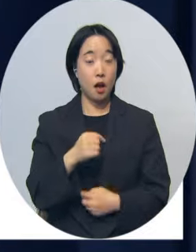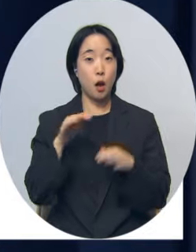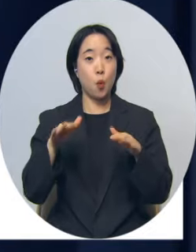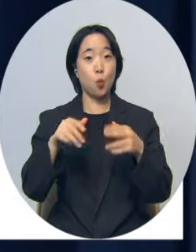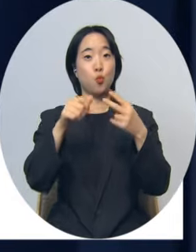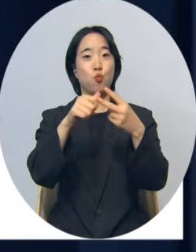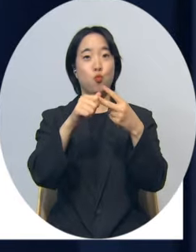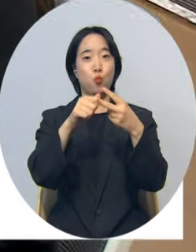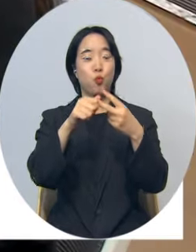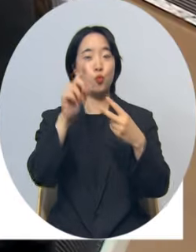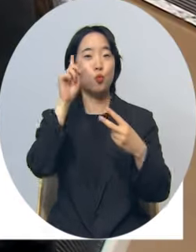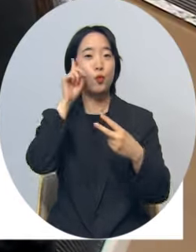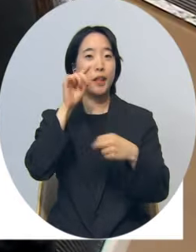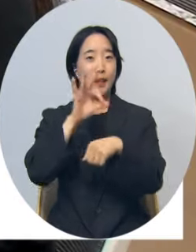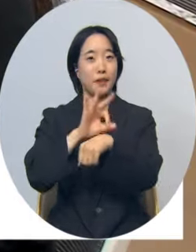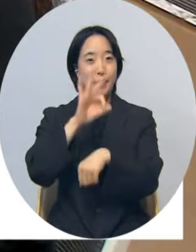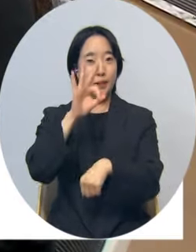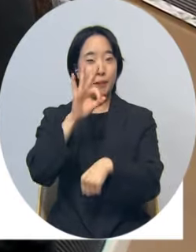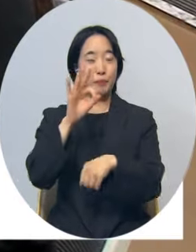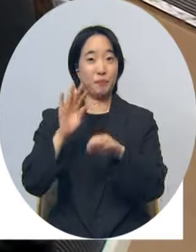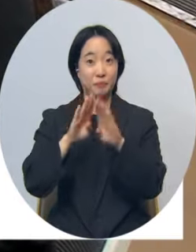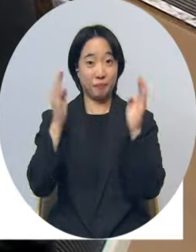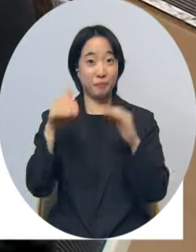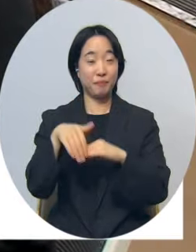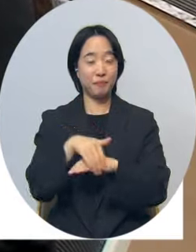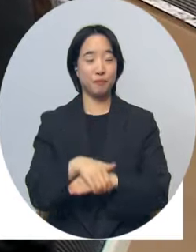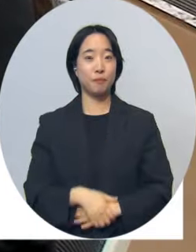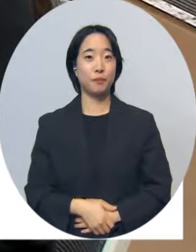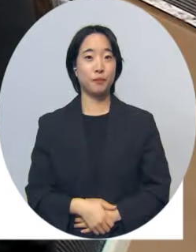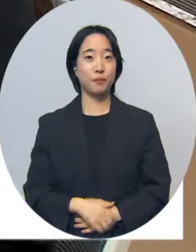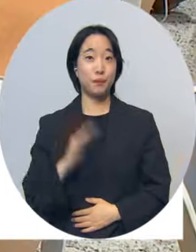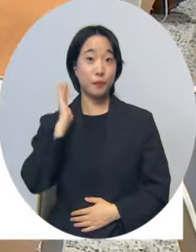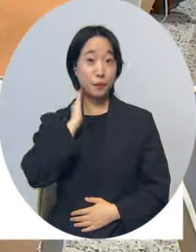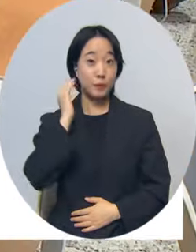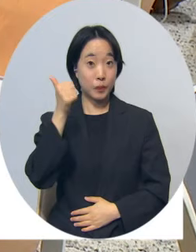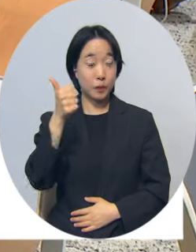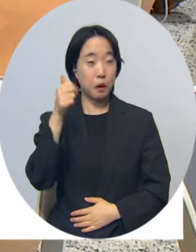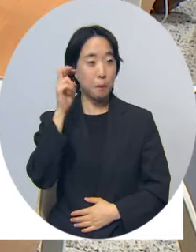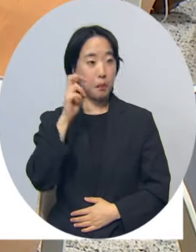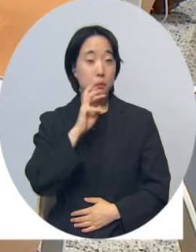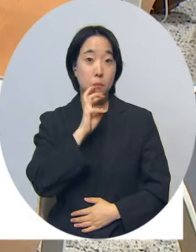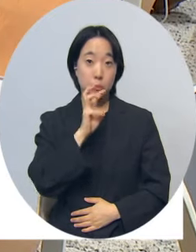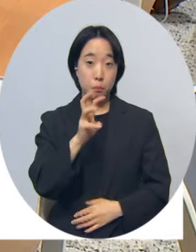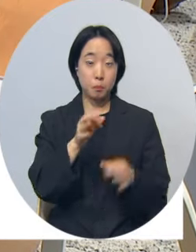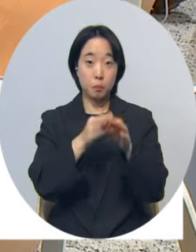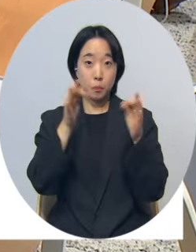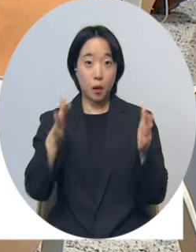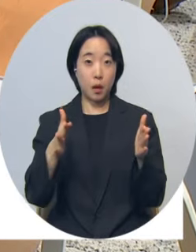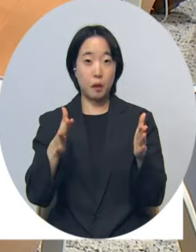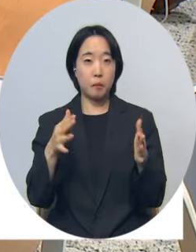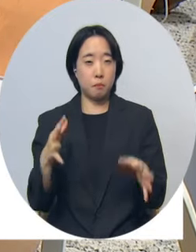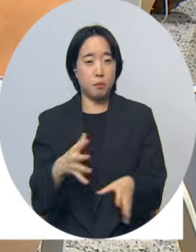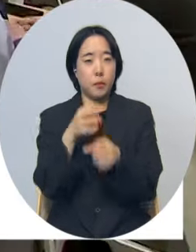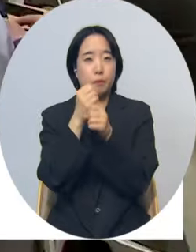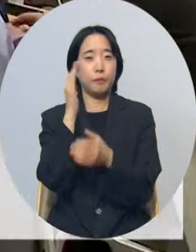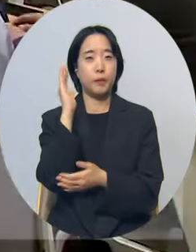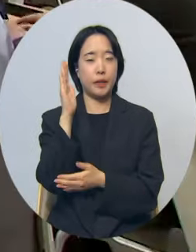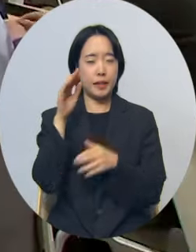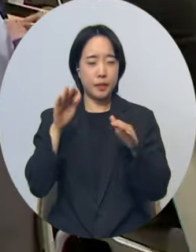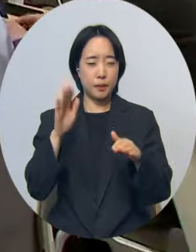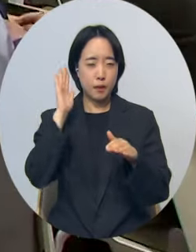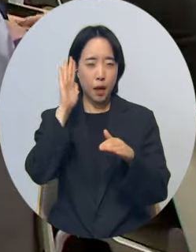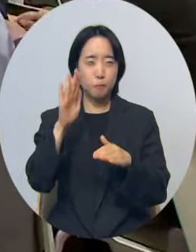내일 용산 대통령실에서 열립니다. 윤 대통령은 먼저 30분가량 모두 발언을 통해 개혁과제에 대해 소상히